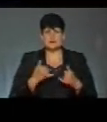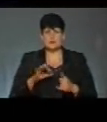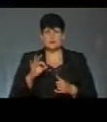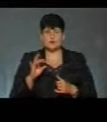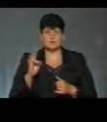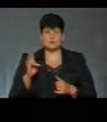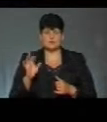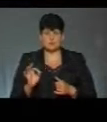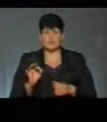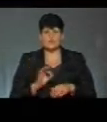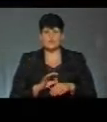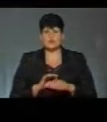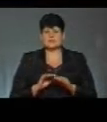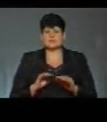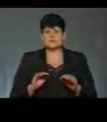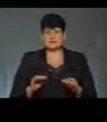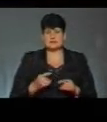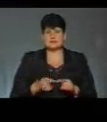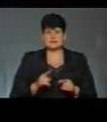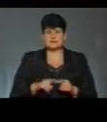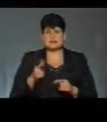для онкохворих дітей. Це